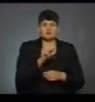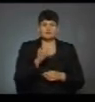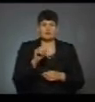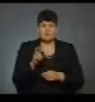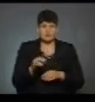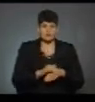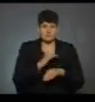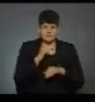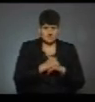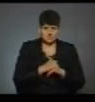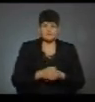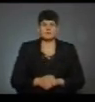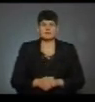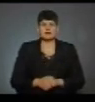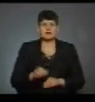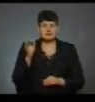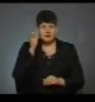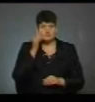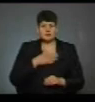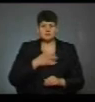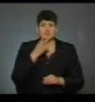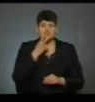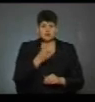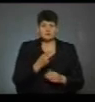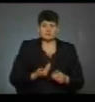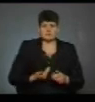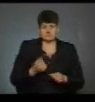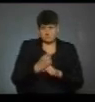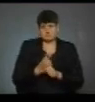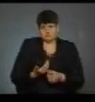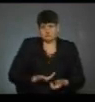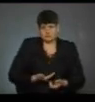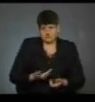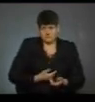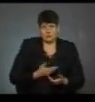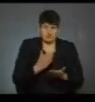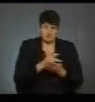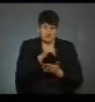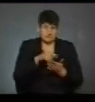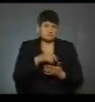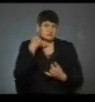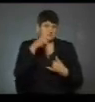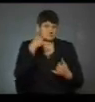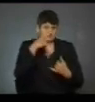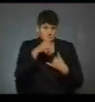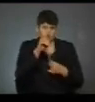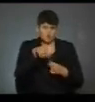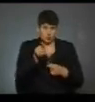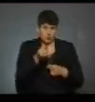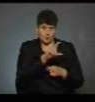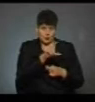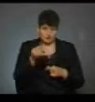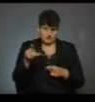Добрий вечір. Добрий вечір. І нагадую нашим глядачам, що ми працюємо наживо. Якщо у вас є запитання, будь ласка, телефонуйте, номер студії, прошу вивести